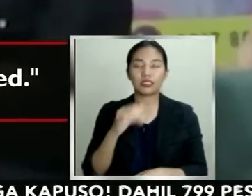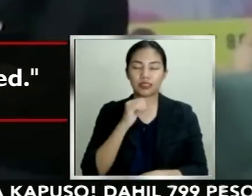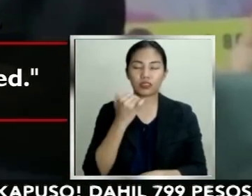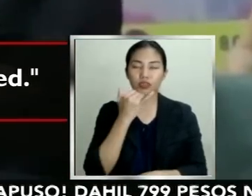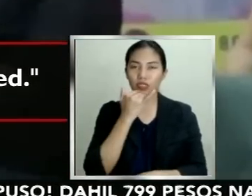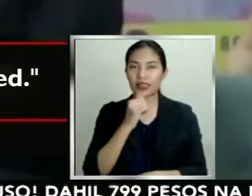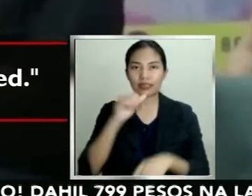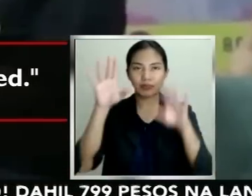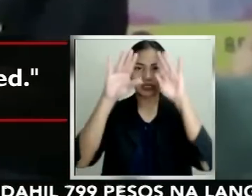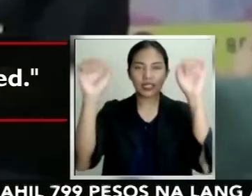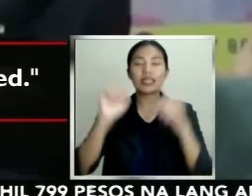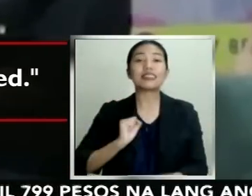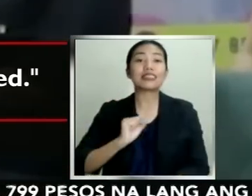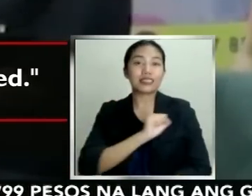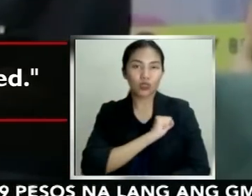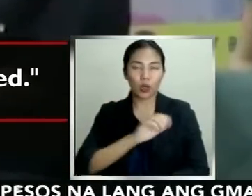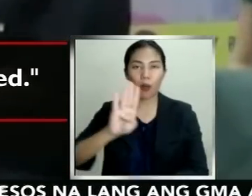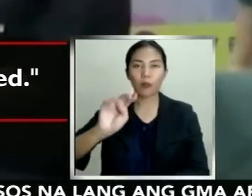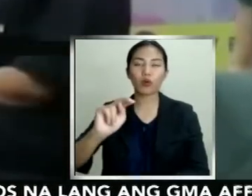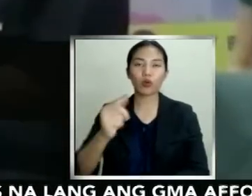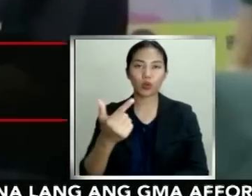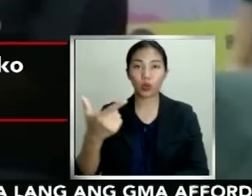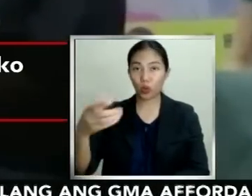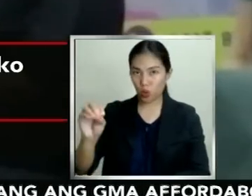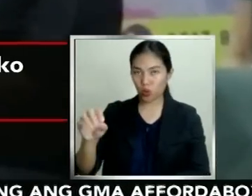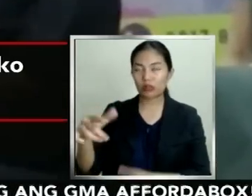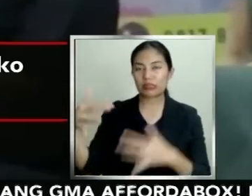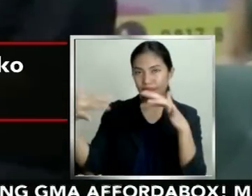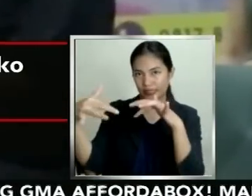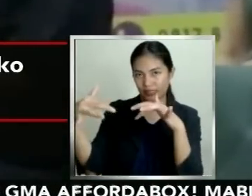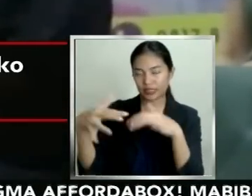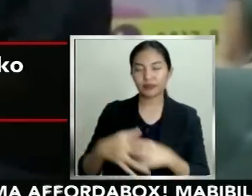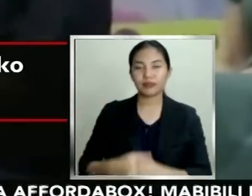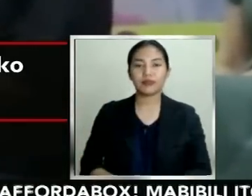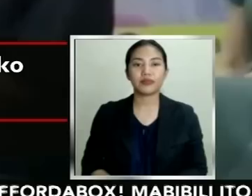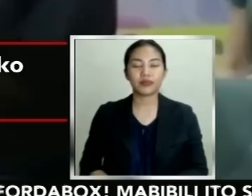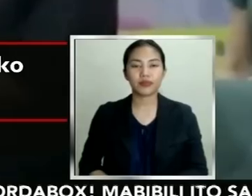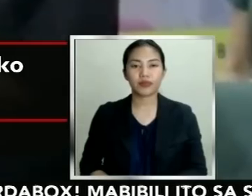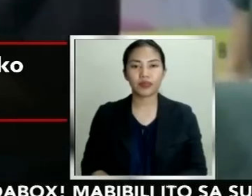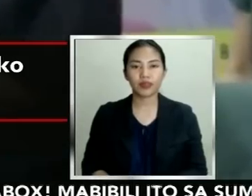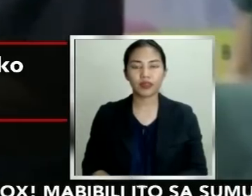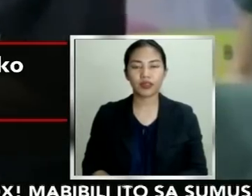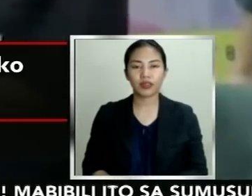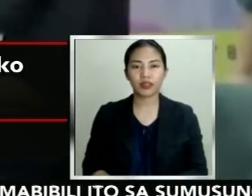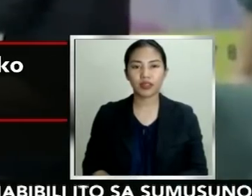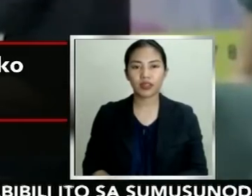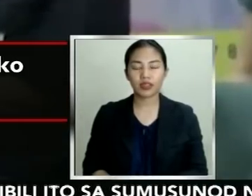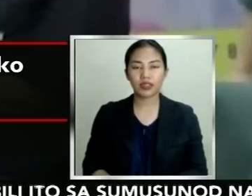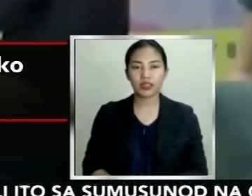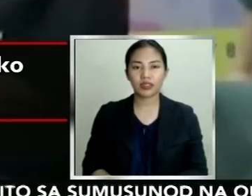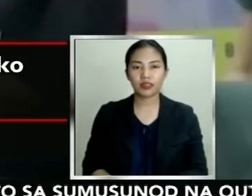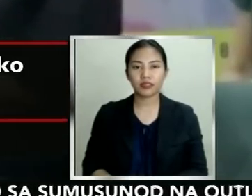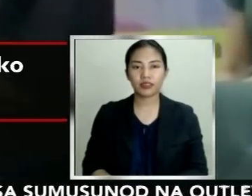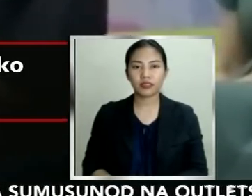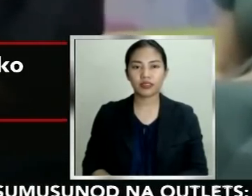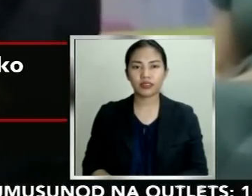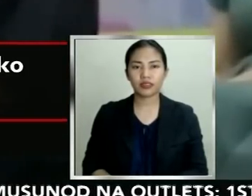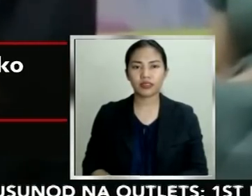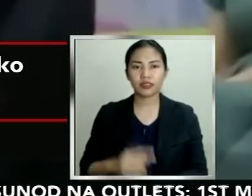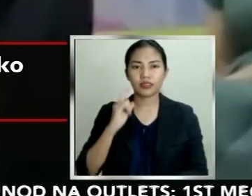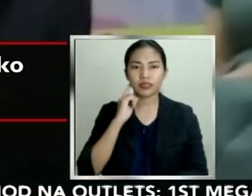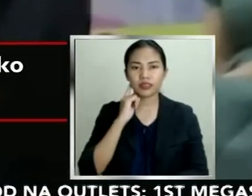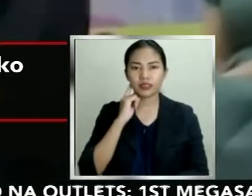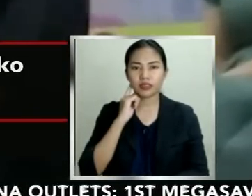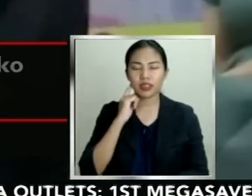Sabi ko sa kanila, I've not seen my numbers as Vice President. Sabi ko, kailangan